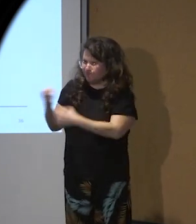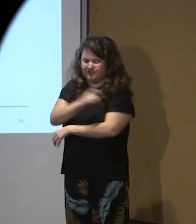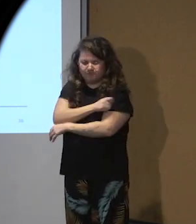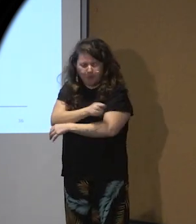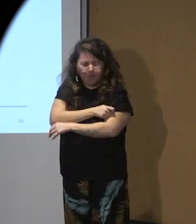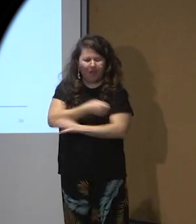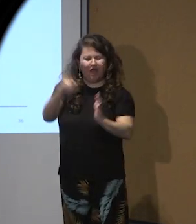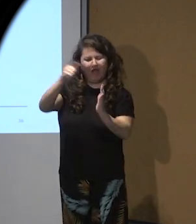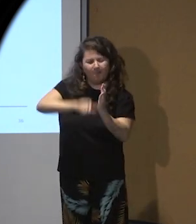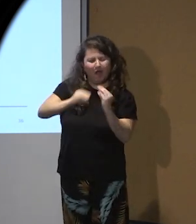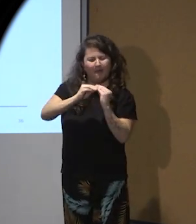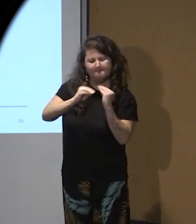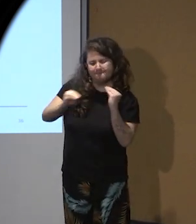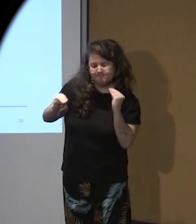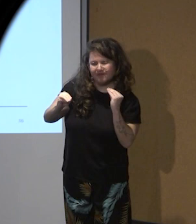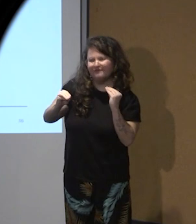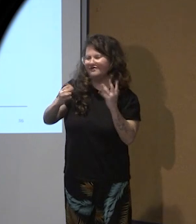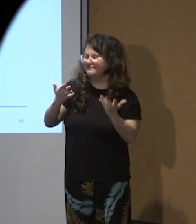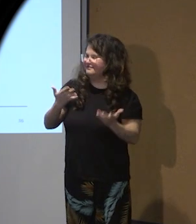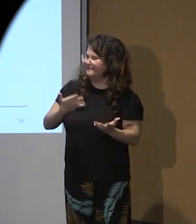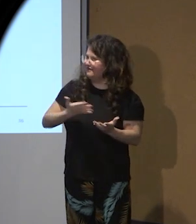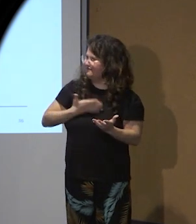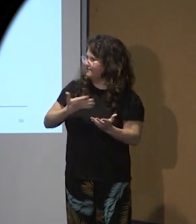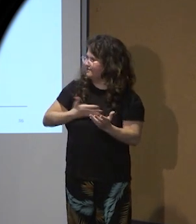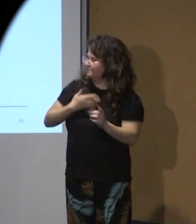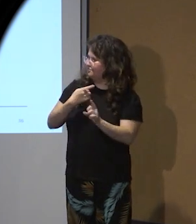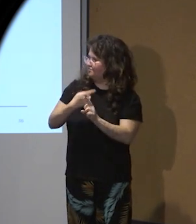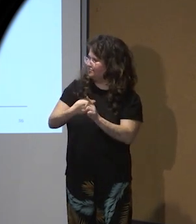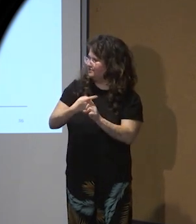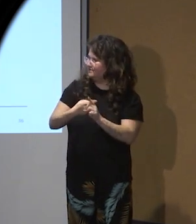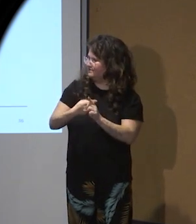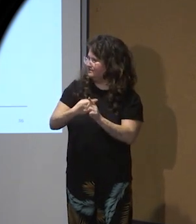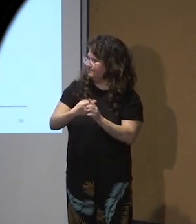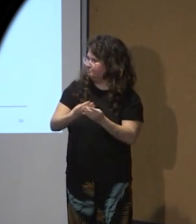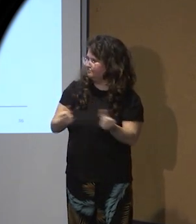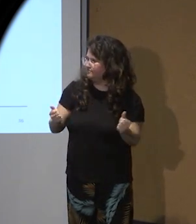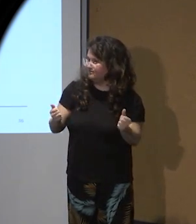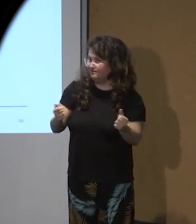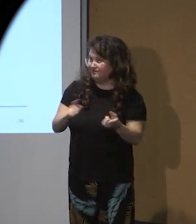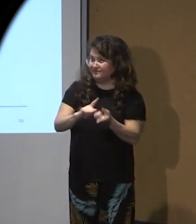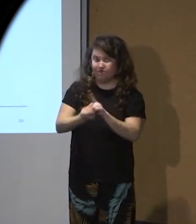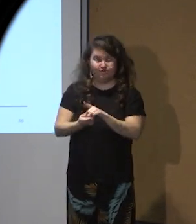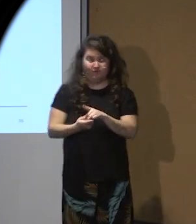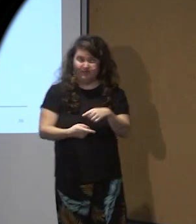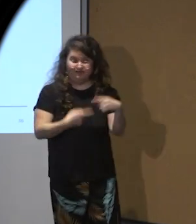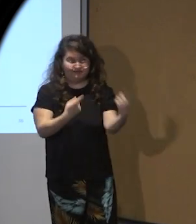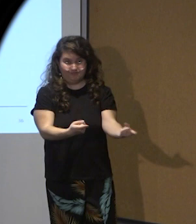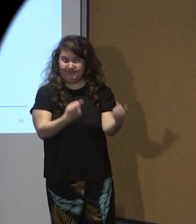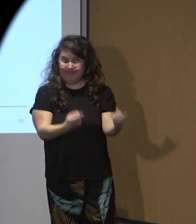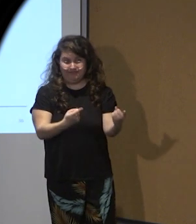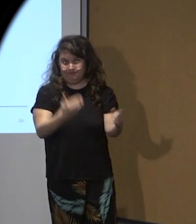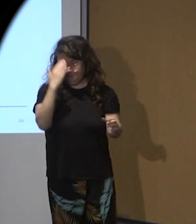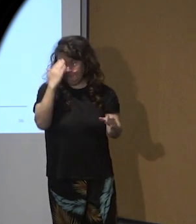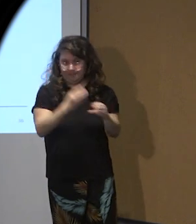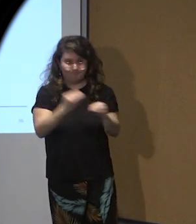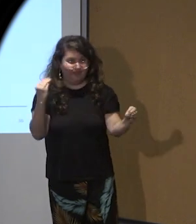mois, là, on perd le bénéfice. On devient sédentaire très vite, en fait. et déconditionné en 2 mois d'arrêt de sport. Ça, c'est dramatique. Voilà. Dramatique.